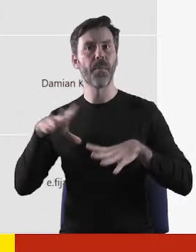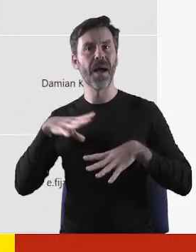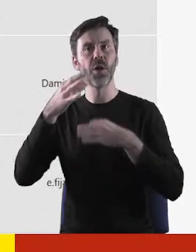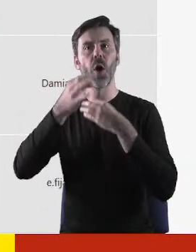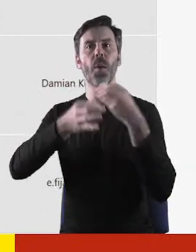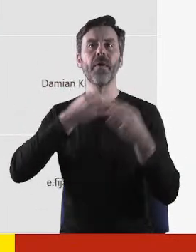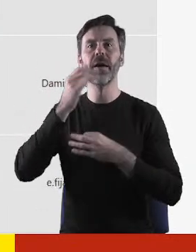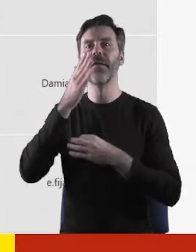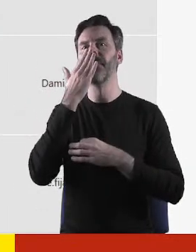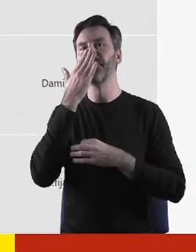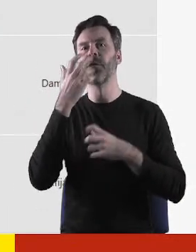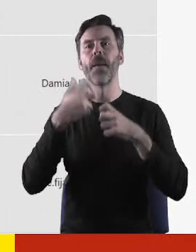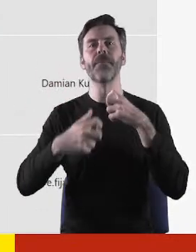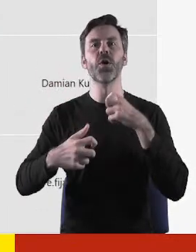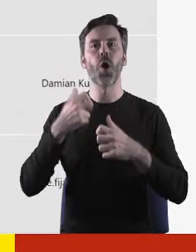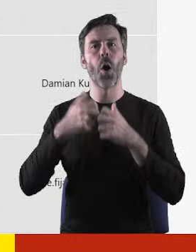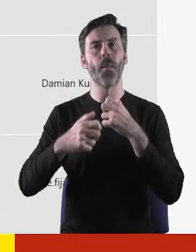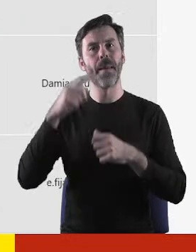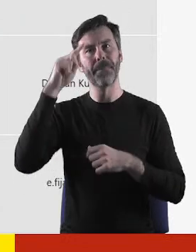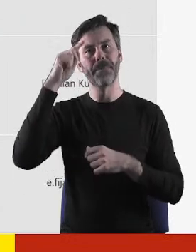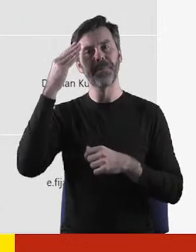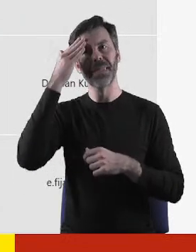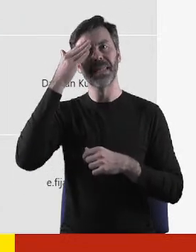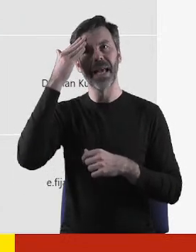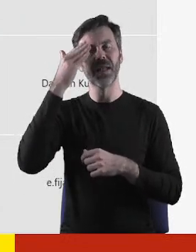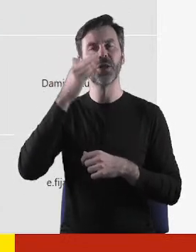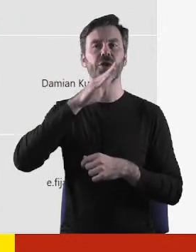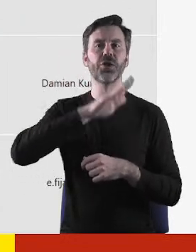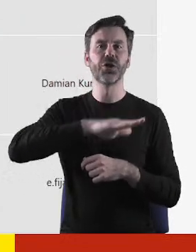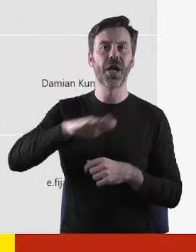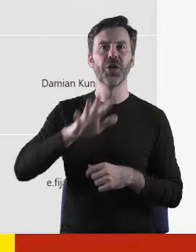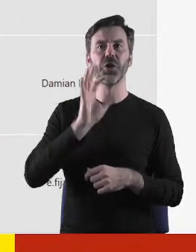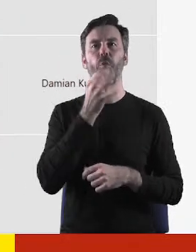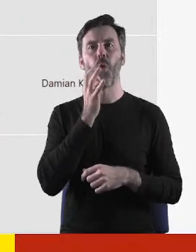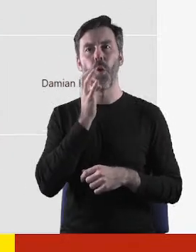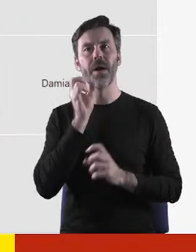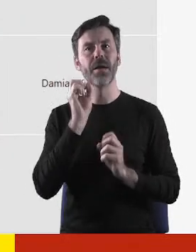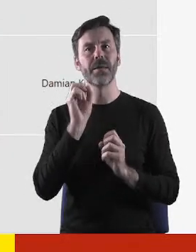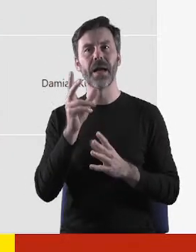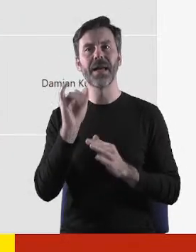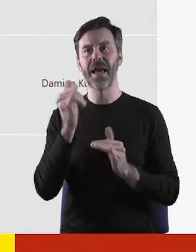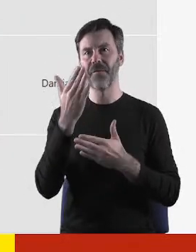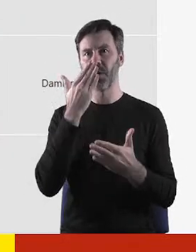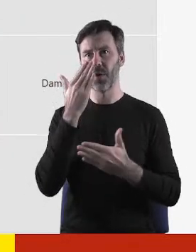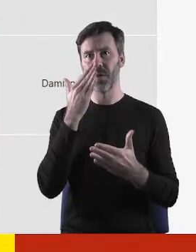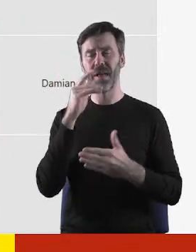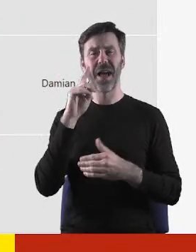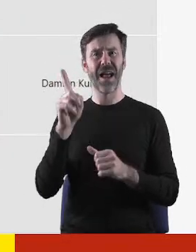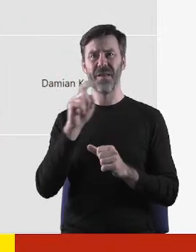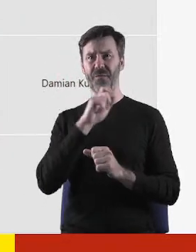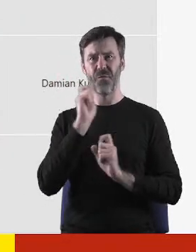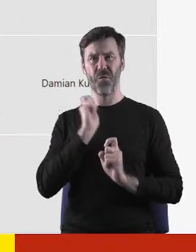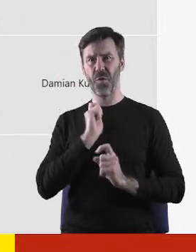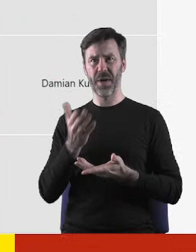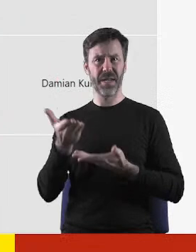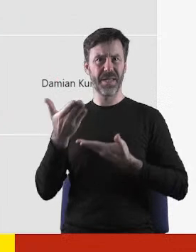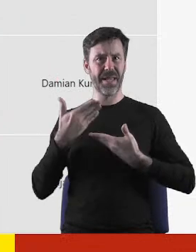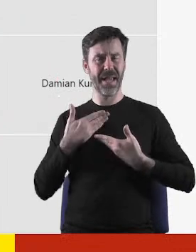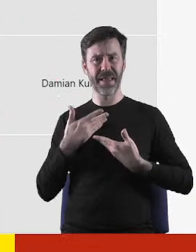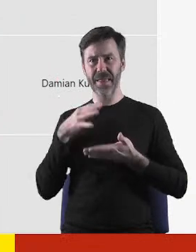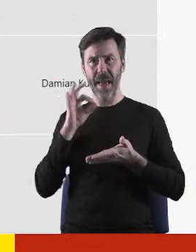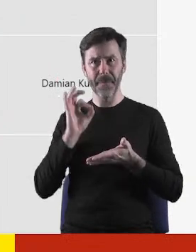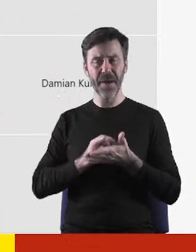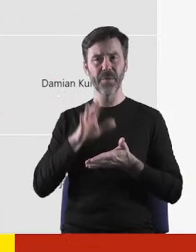problematykę leczenia psychiatrycznego dzieci i młodzieży, ale mimo wszystko nie uzyskałam żadnego zapewnienia,